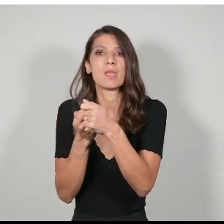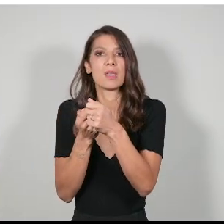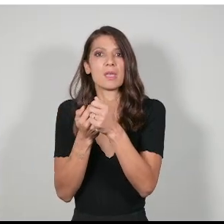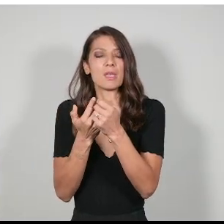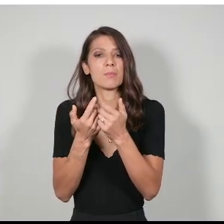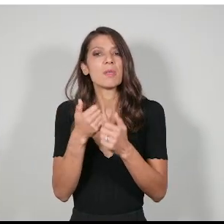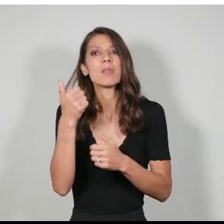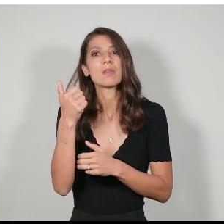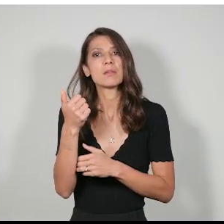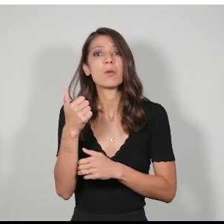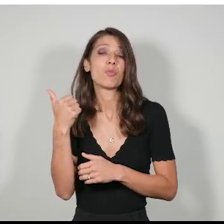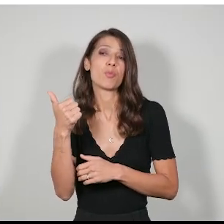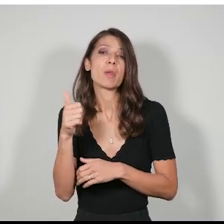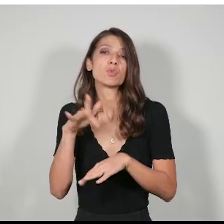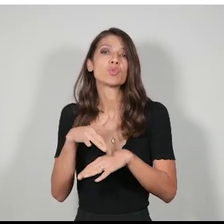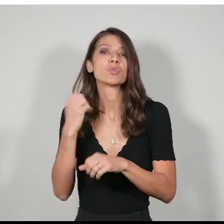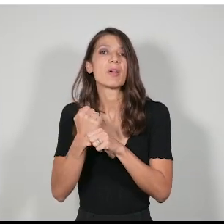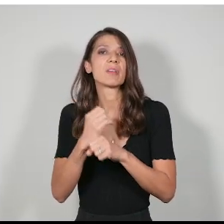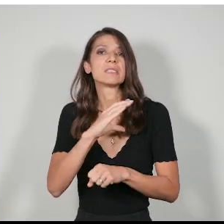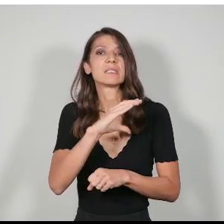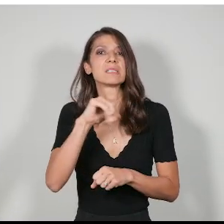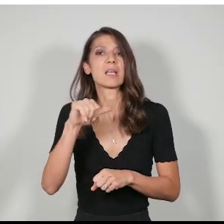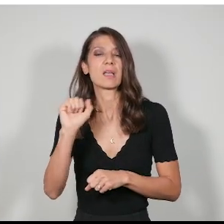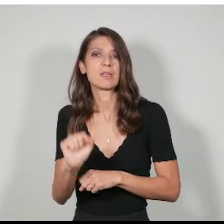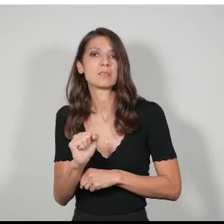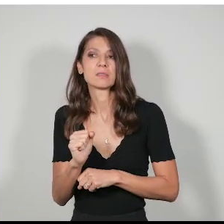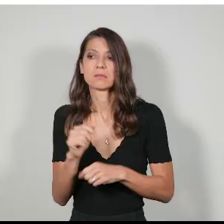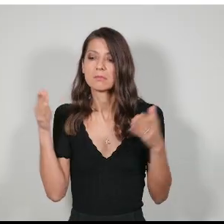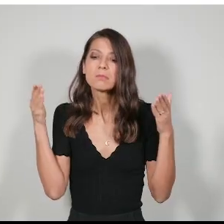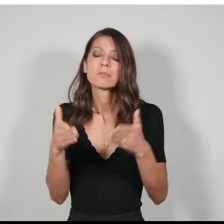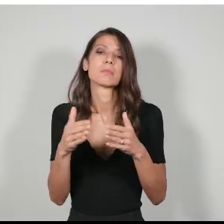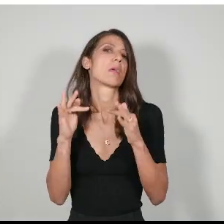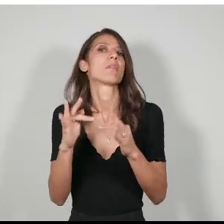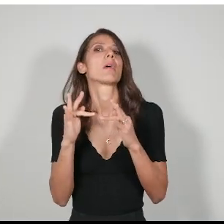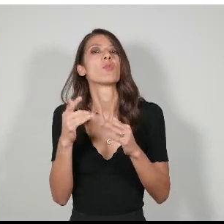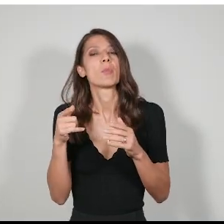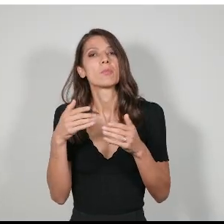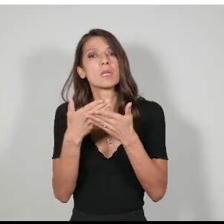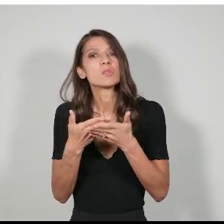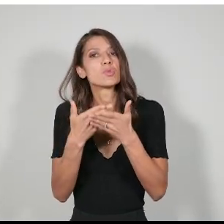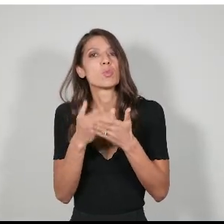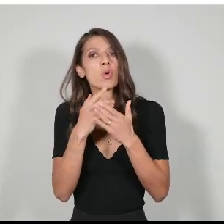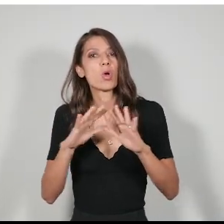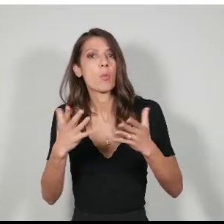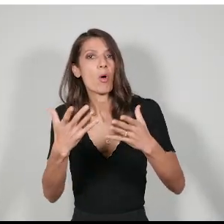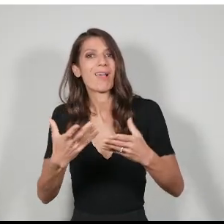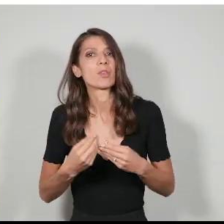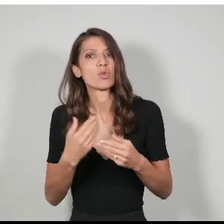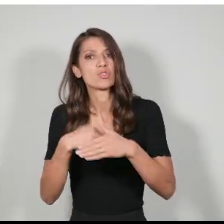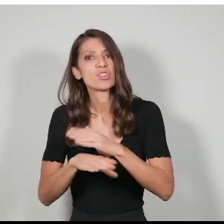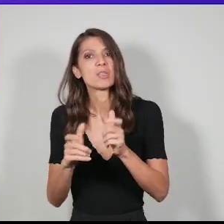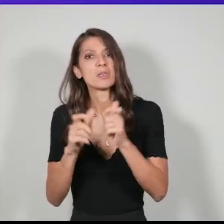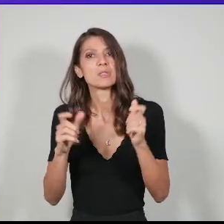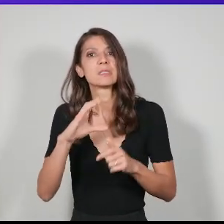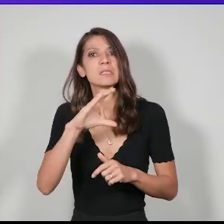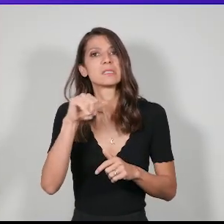de CCAS et vous avez travaillé justement sur la notion d'accueil en CCAS. Ça a été l'objet de vos travaux